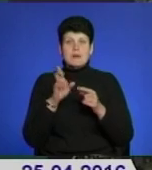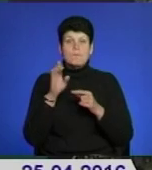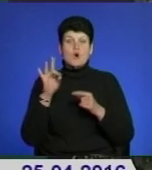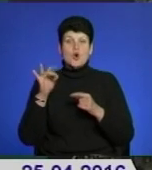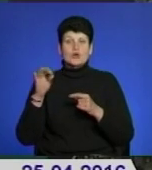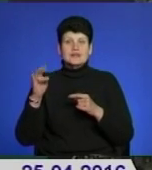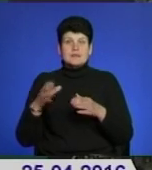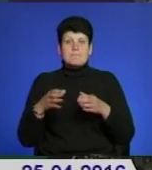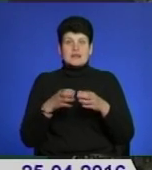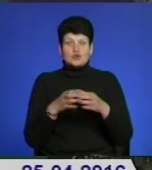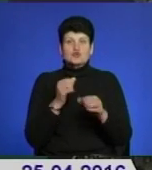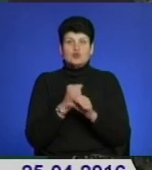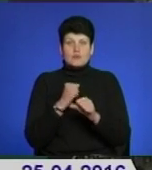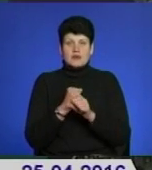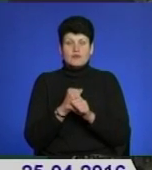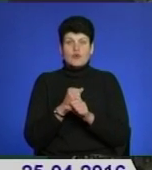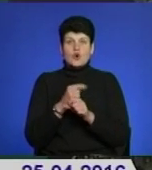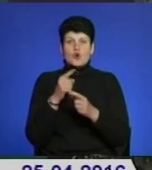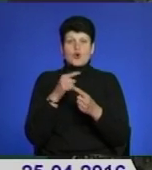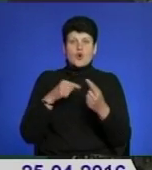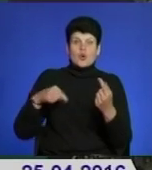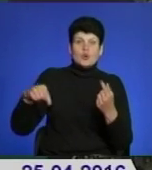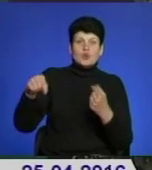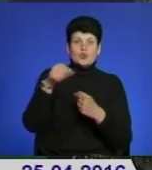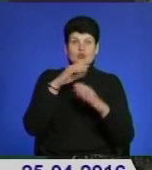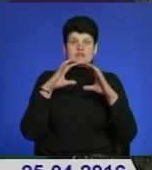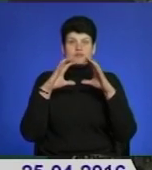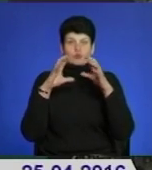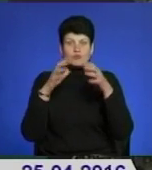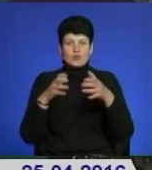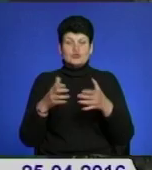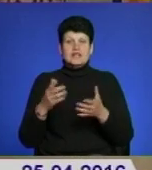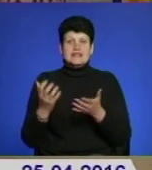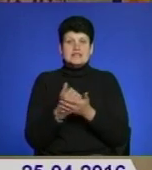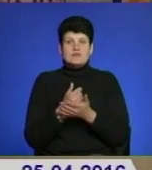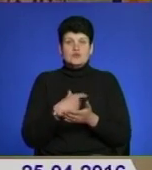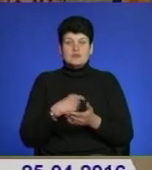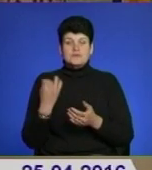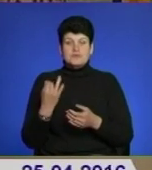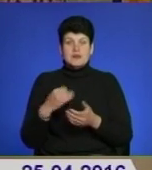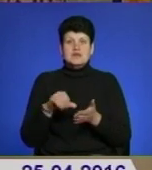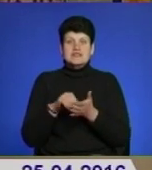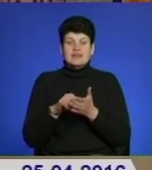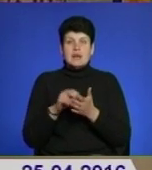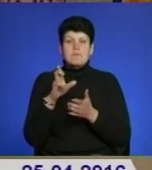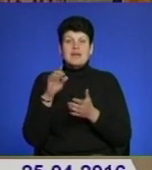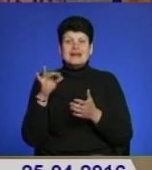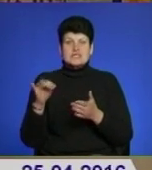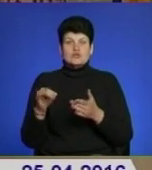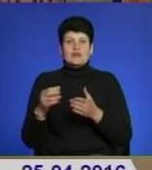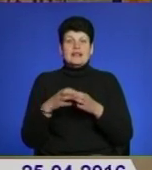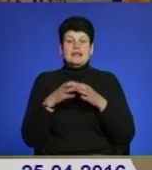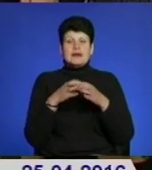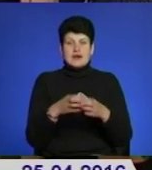бронетранспортійний батальйон здійснив практично кругосвітню подорож і дізнався для себе багато цікавого. Представники бельгійської делегації та керівництво